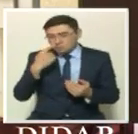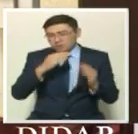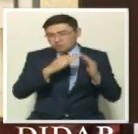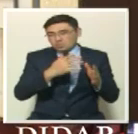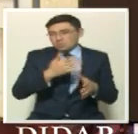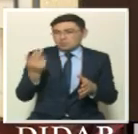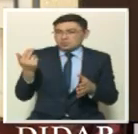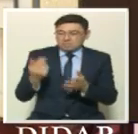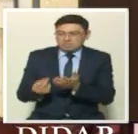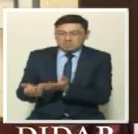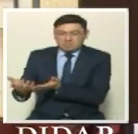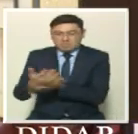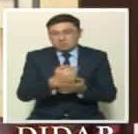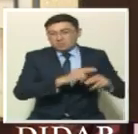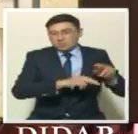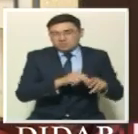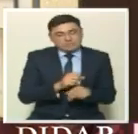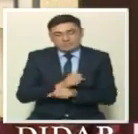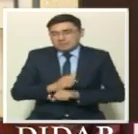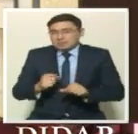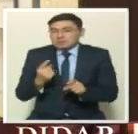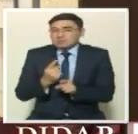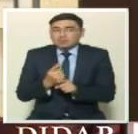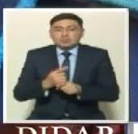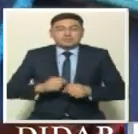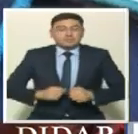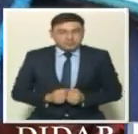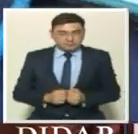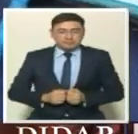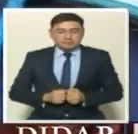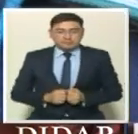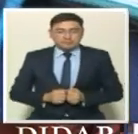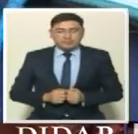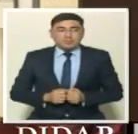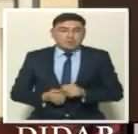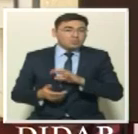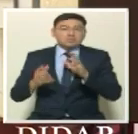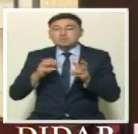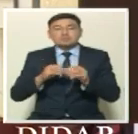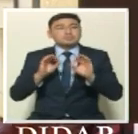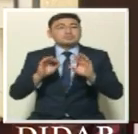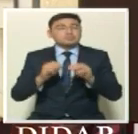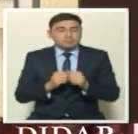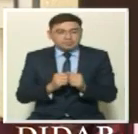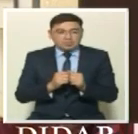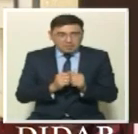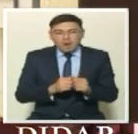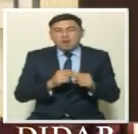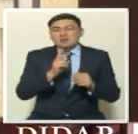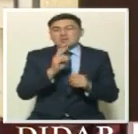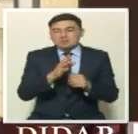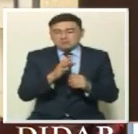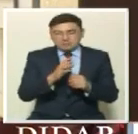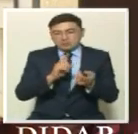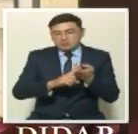домов иными способами, на предусмотренные настоящей статьей. Следует отметить, что на продажу квартир без